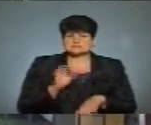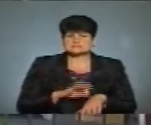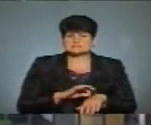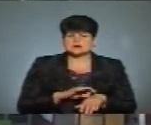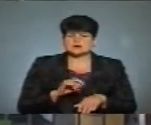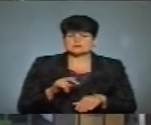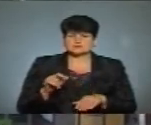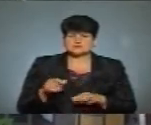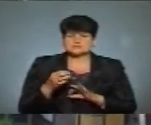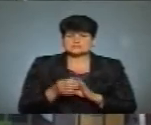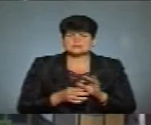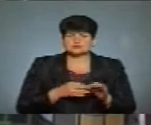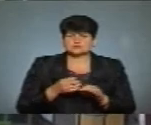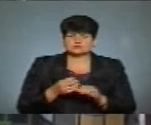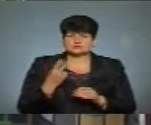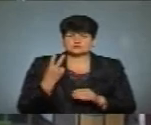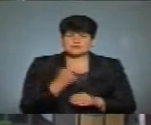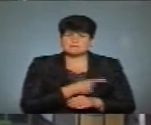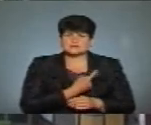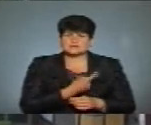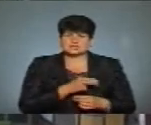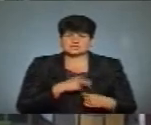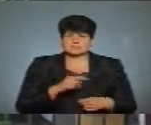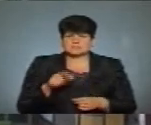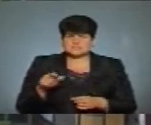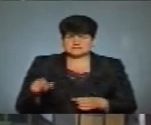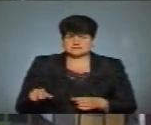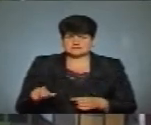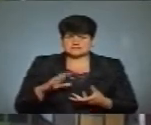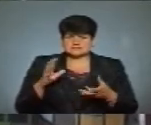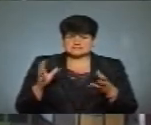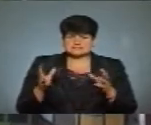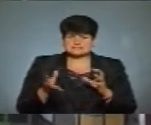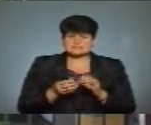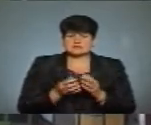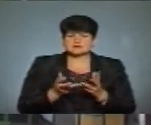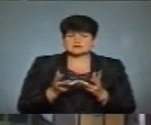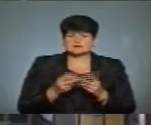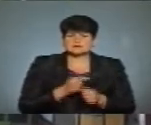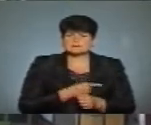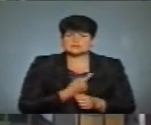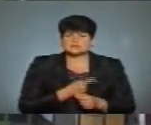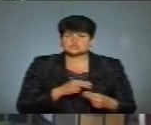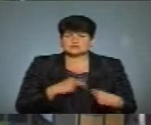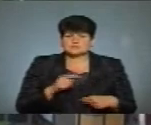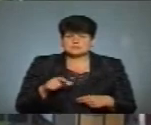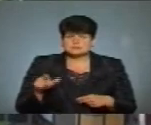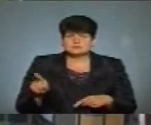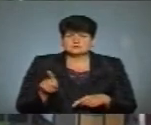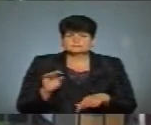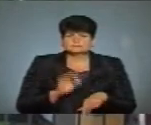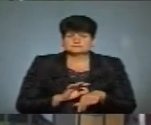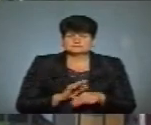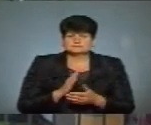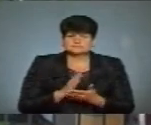захворілих за добу 2 медичних працівники. Загальна кількість медичних працівників, що захворіли